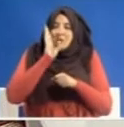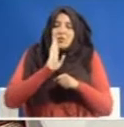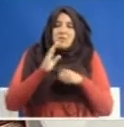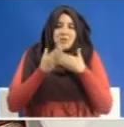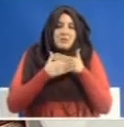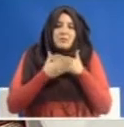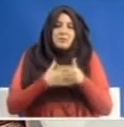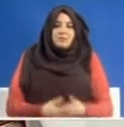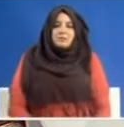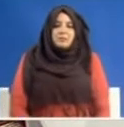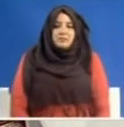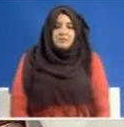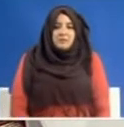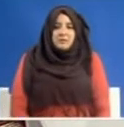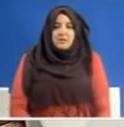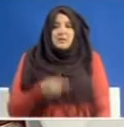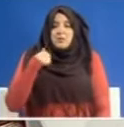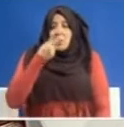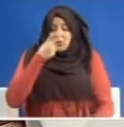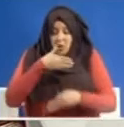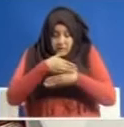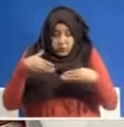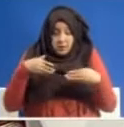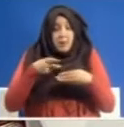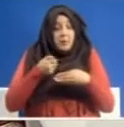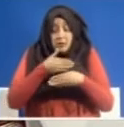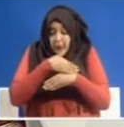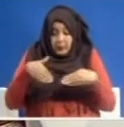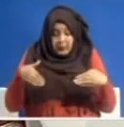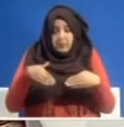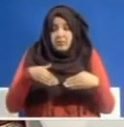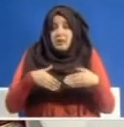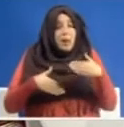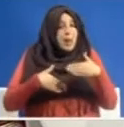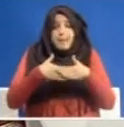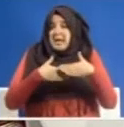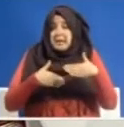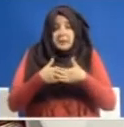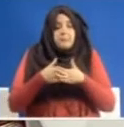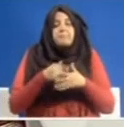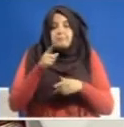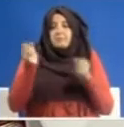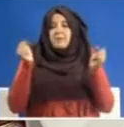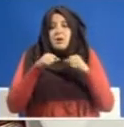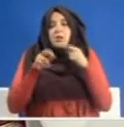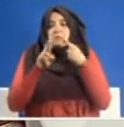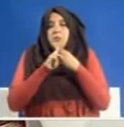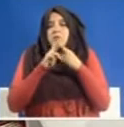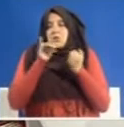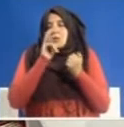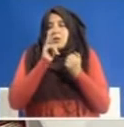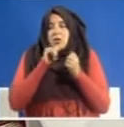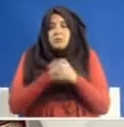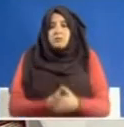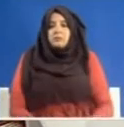الحفرة شكرا ان شاء الله ربي يفارقك شكرا ان شاء الله له الهدايه شكرا جزيلا اخت سميره ان شاء الله تسمعين الاجابه من فضل الشيخ